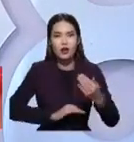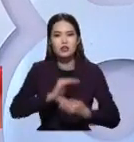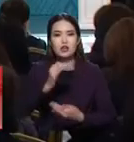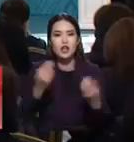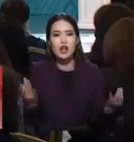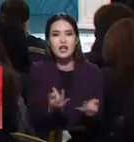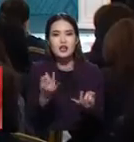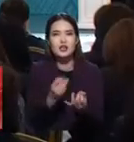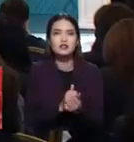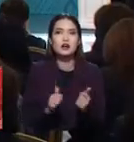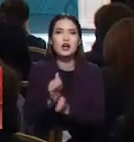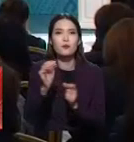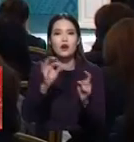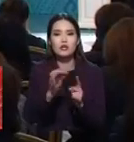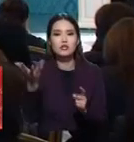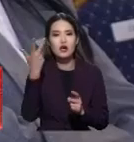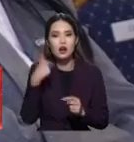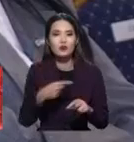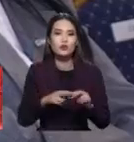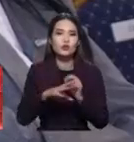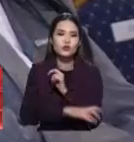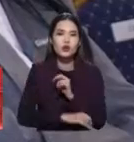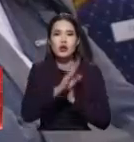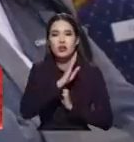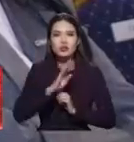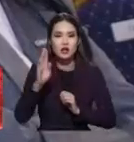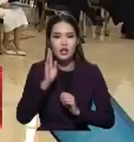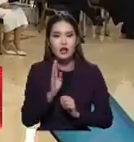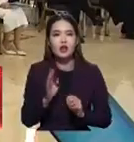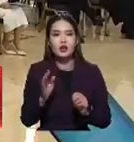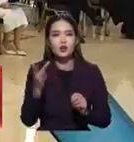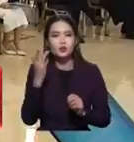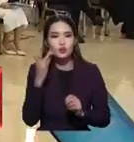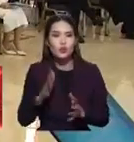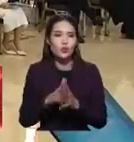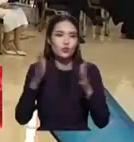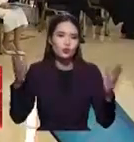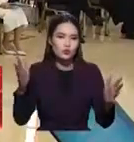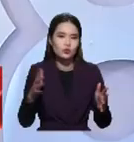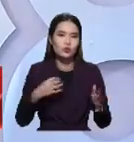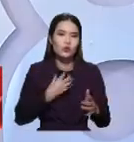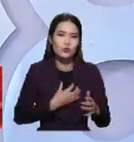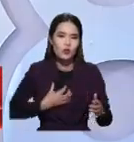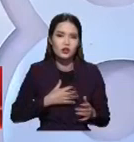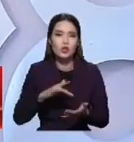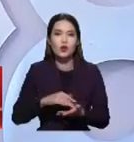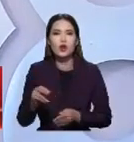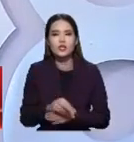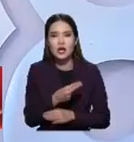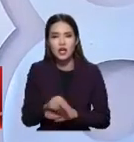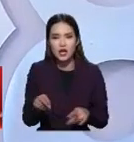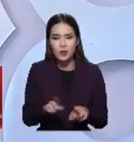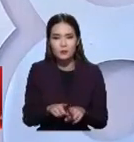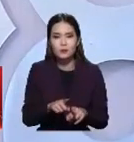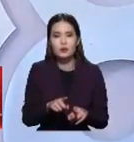қойған мақсаттарының бірі. Қашанда қоғамдағы әйелдердің алатын орны бөлек. Ол үйдің ұйытқысы ғана емес, ұрпақ тәрбиелеушісі негізгі